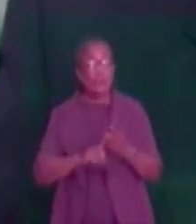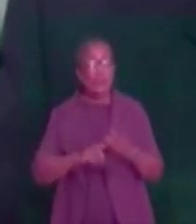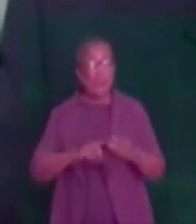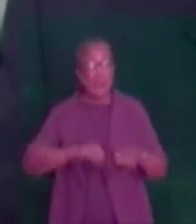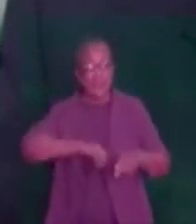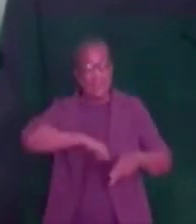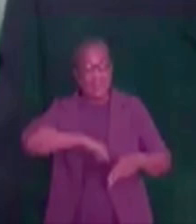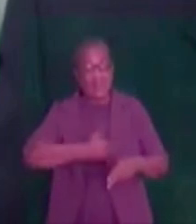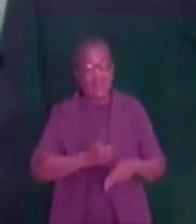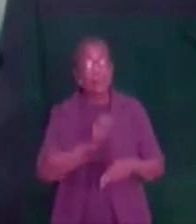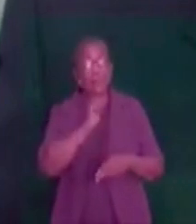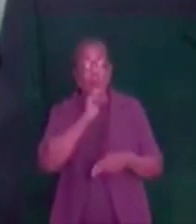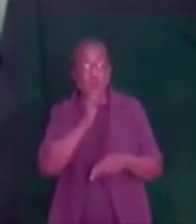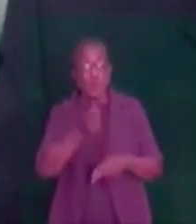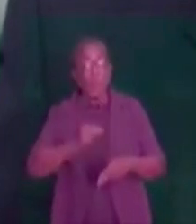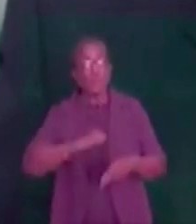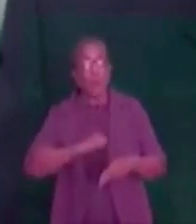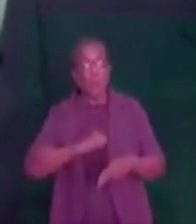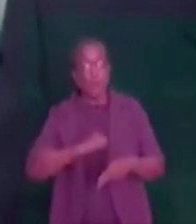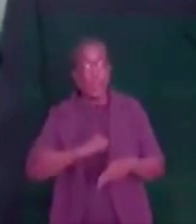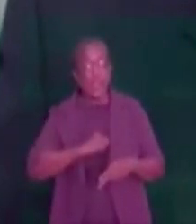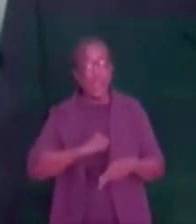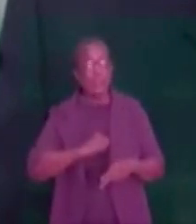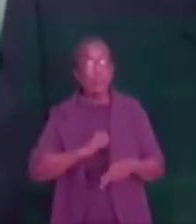zelf voorspeld, dat onze eigen projecties